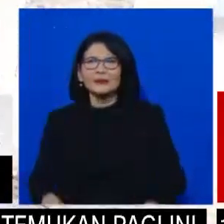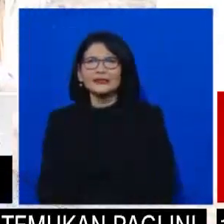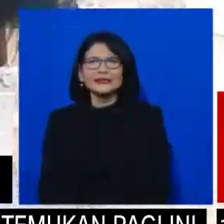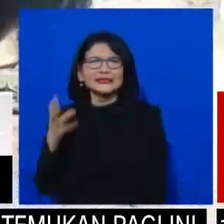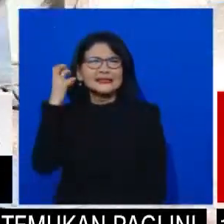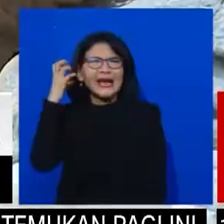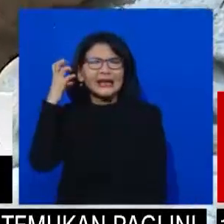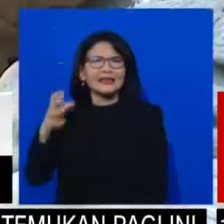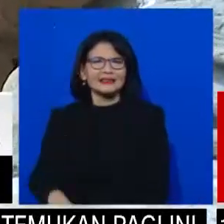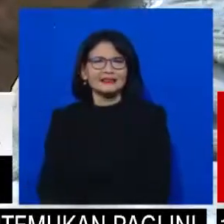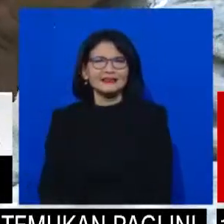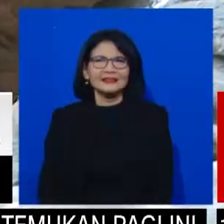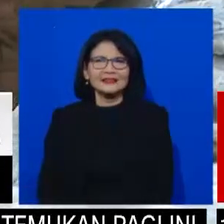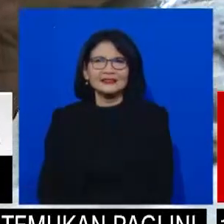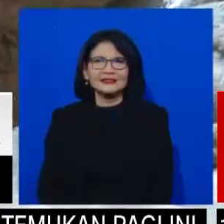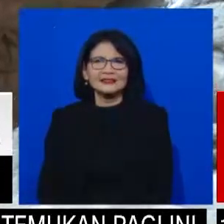Sakit.